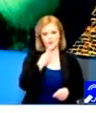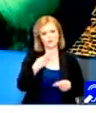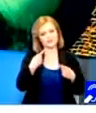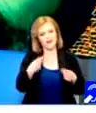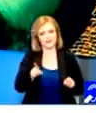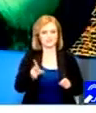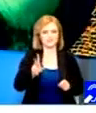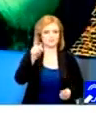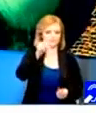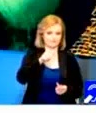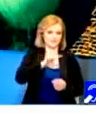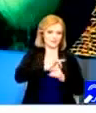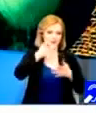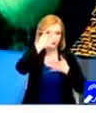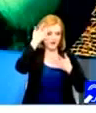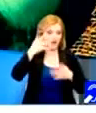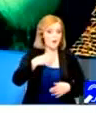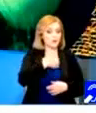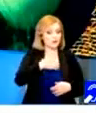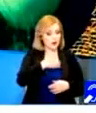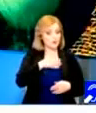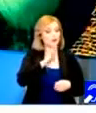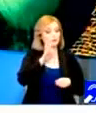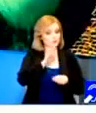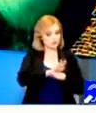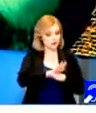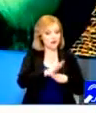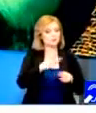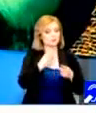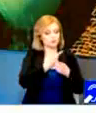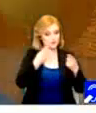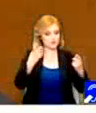specifice sărbătorii. Primarul a anunțat și regulile de desfășurare a iarmarocului.